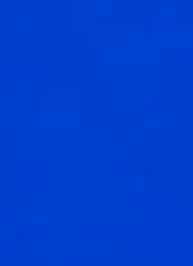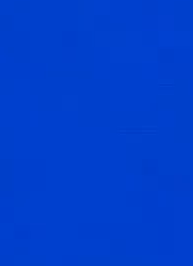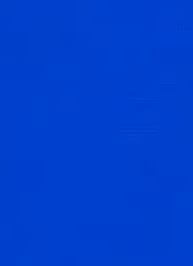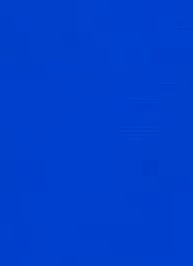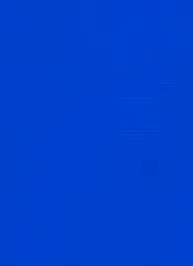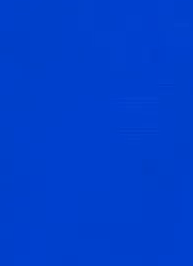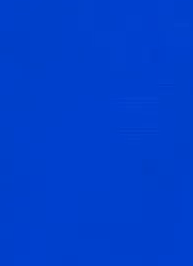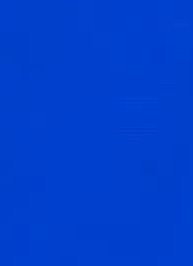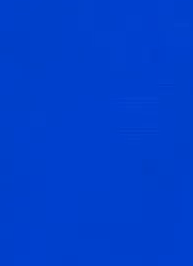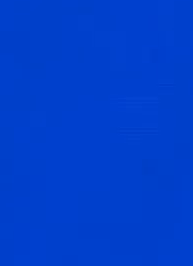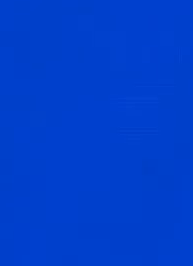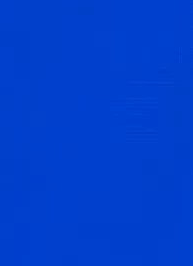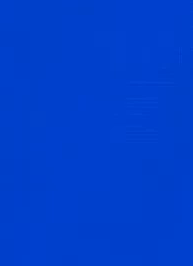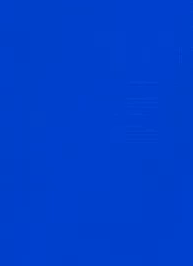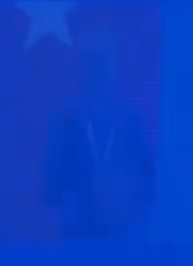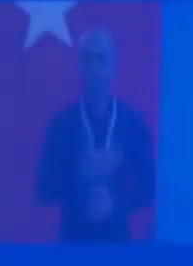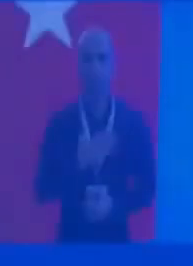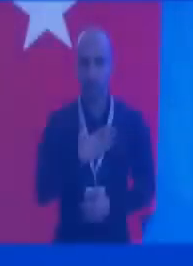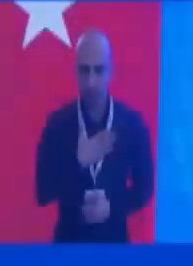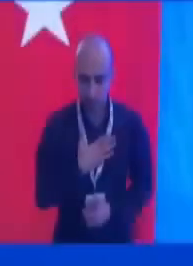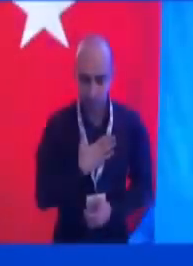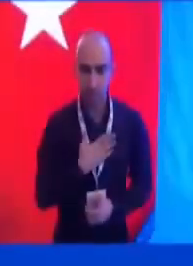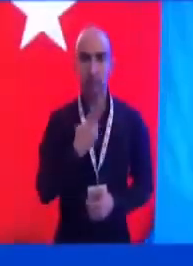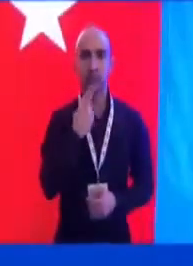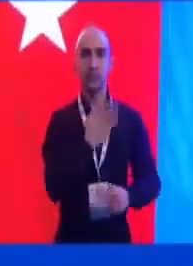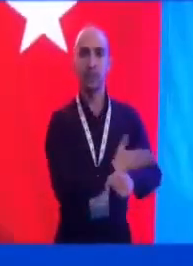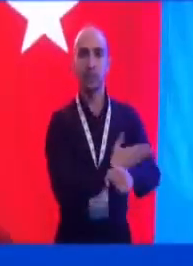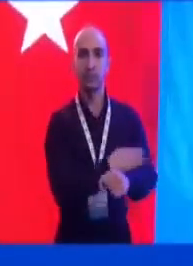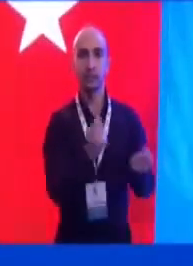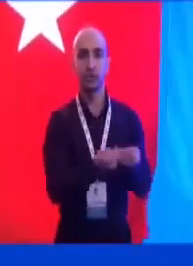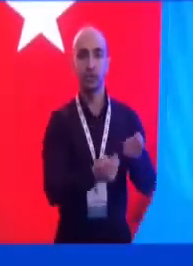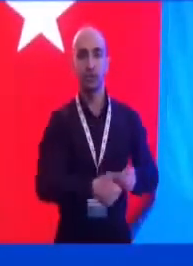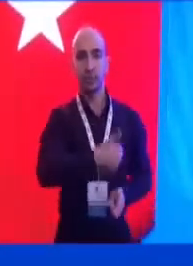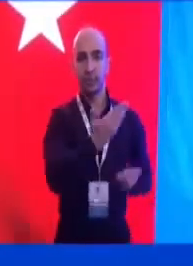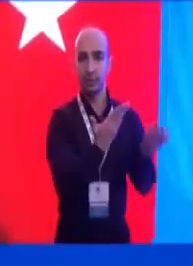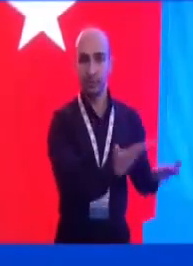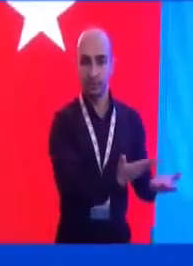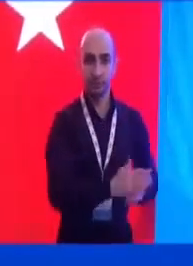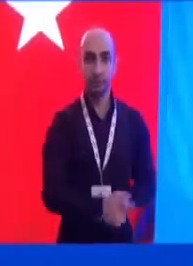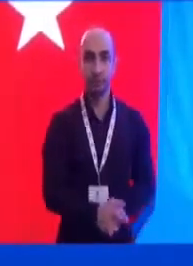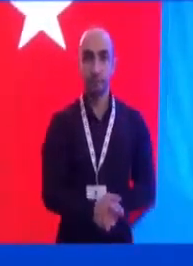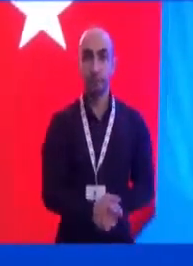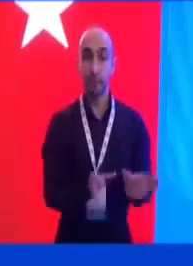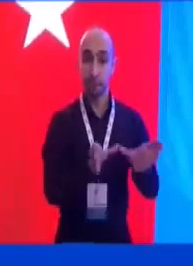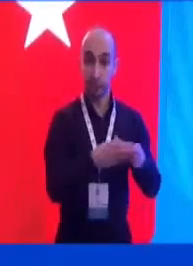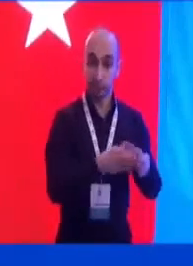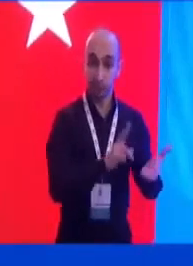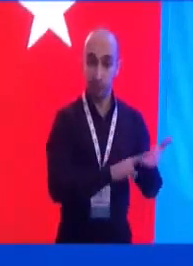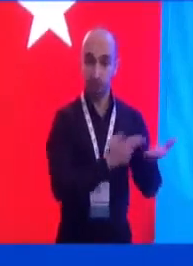başkanlarımız, saygıdeğer il kadın çalışmaları başkanlarımız, teşkilat